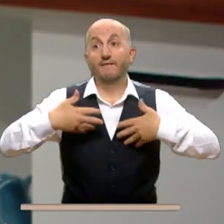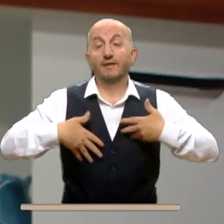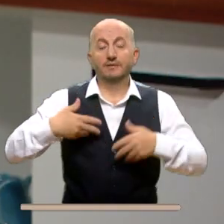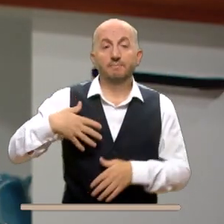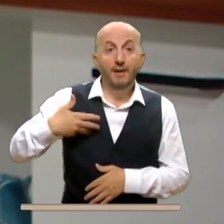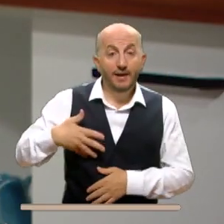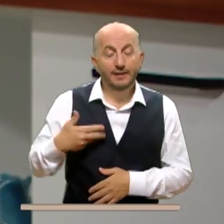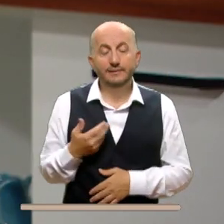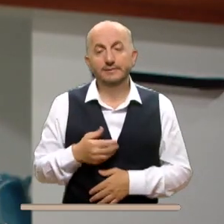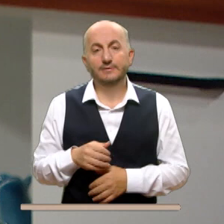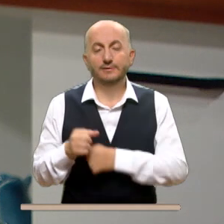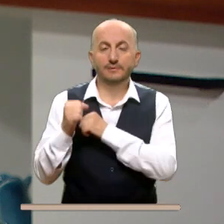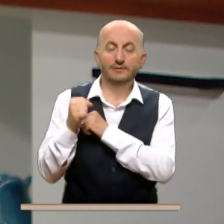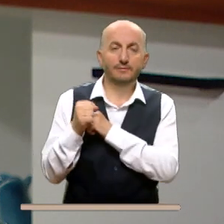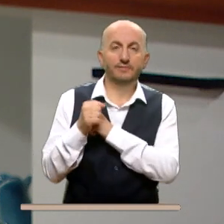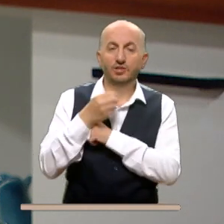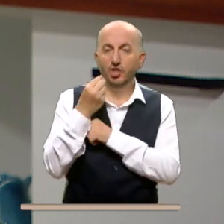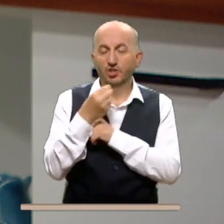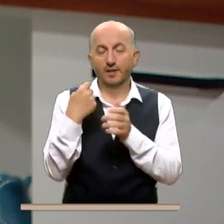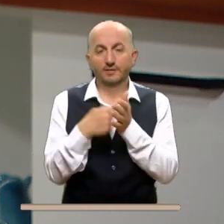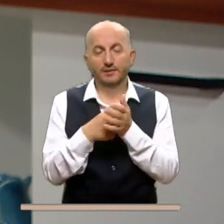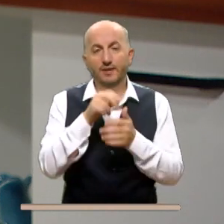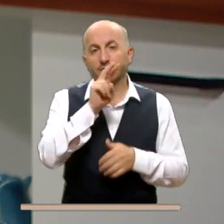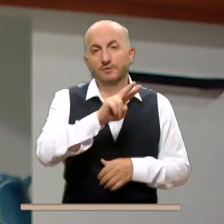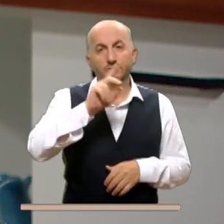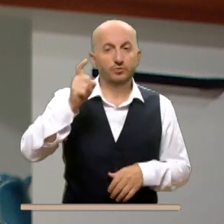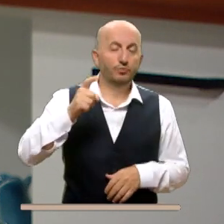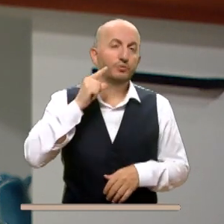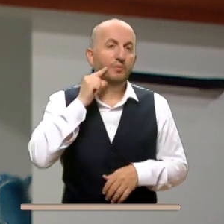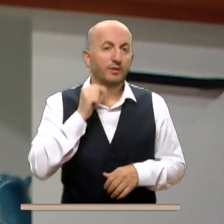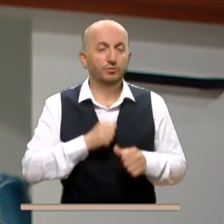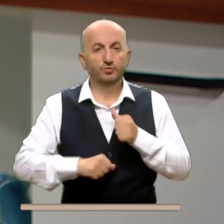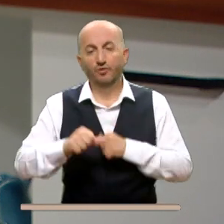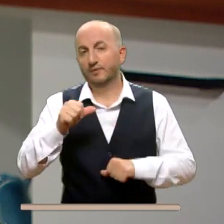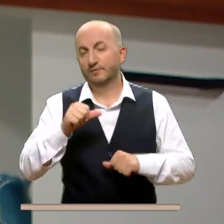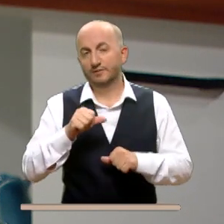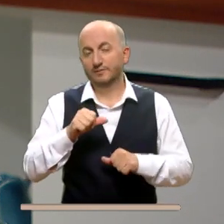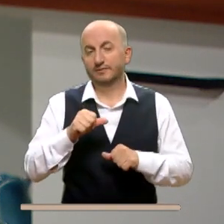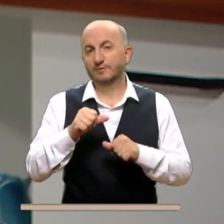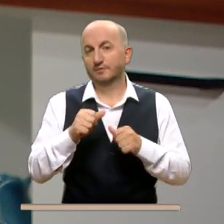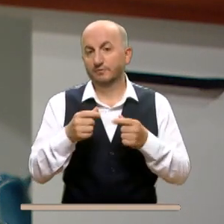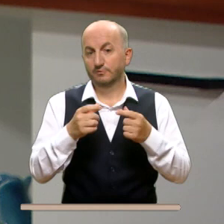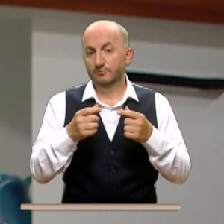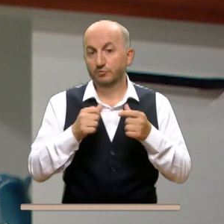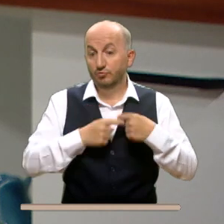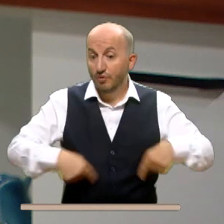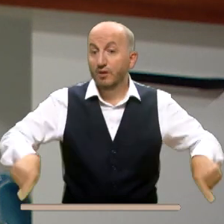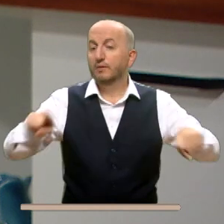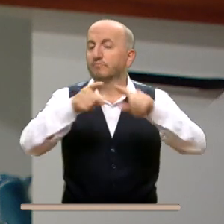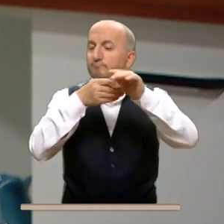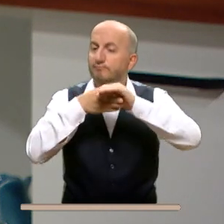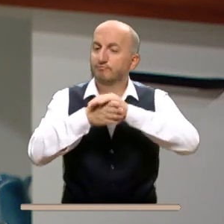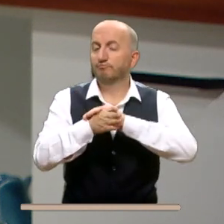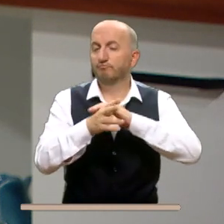şunu sormak istiyorum hocam size. 29 Mayıs Üniversitesi kampüsü. Biliyorsunuz çocuklarımız artık kampüs için de